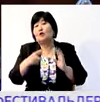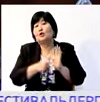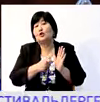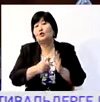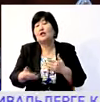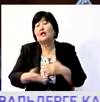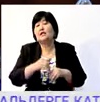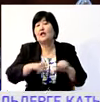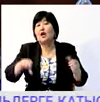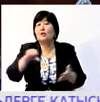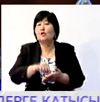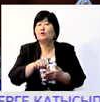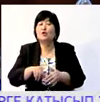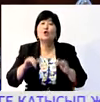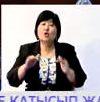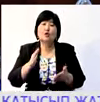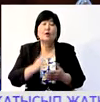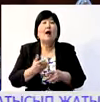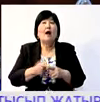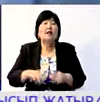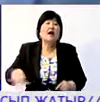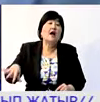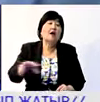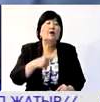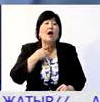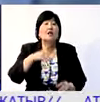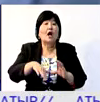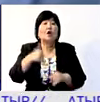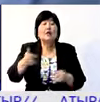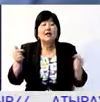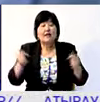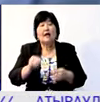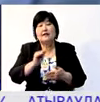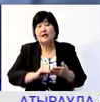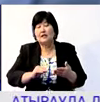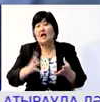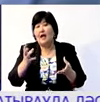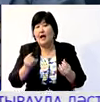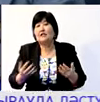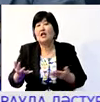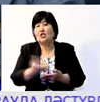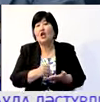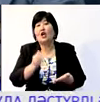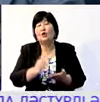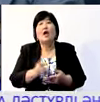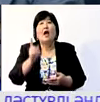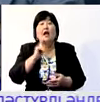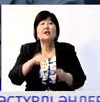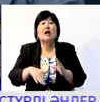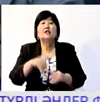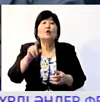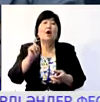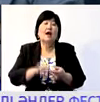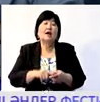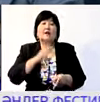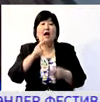жуық комиссия мүшесі жұмылдырылып отыр. Ал аймақ бойынша дауыс берушілердің нақты тізімі әлі де жинақталуда. Әзірге сайлауға қатысты